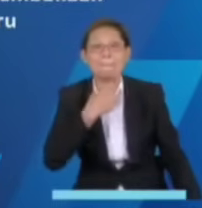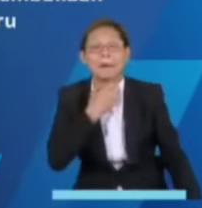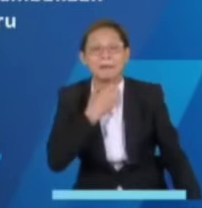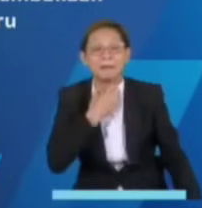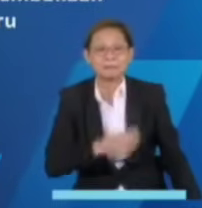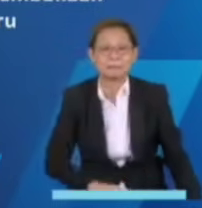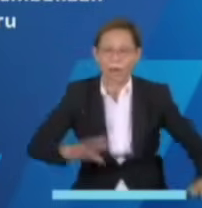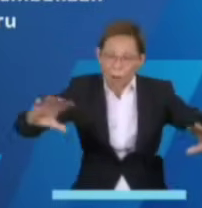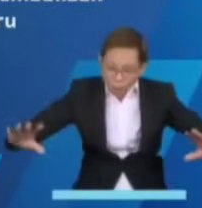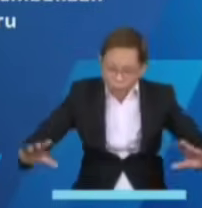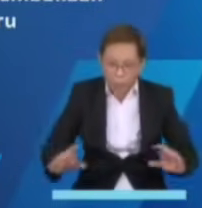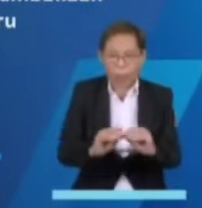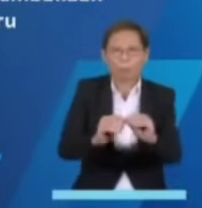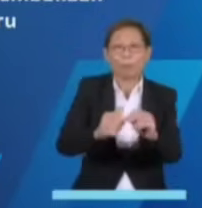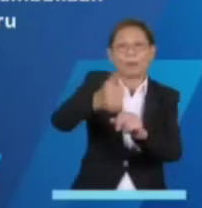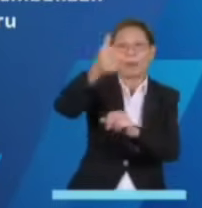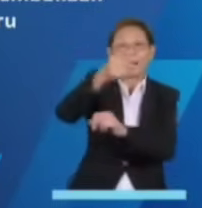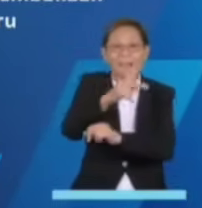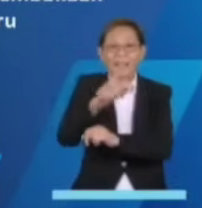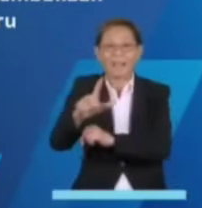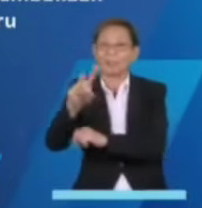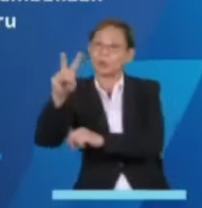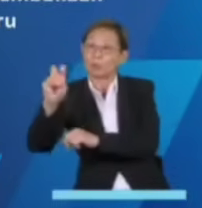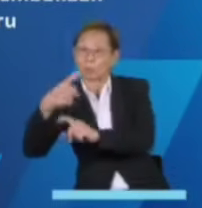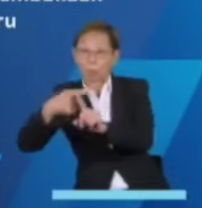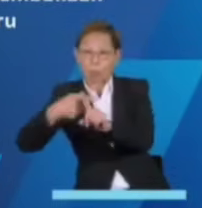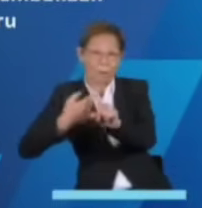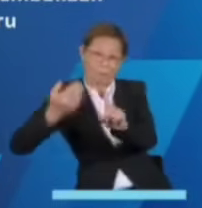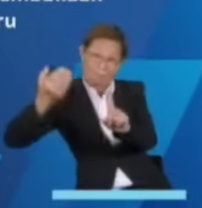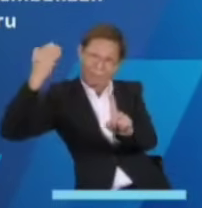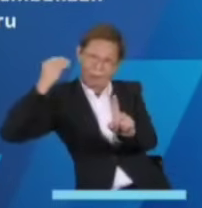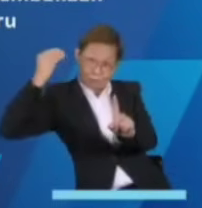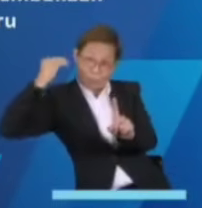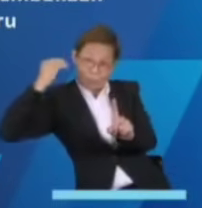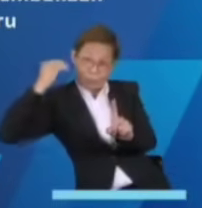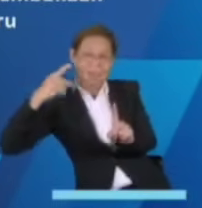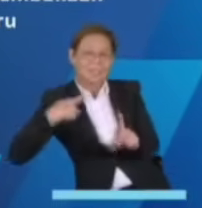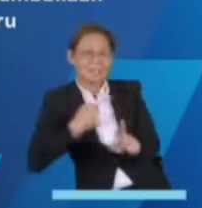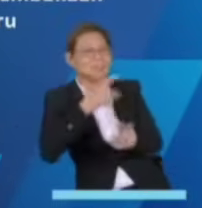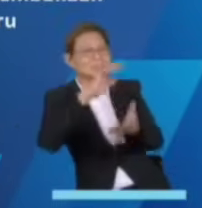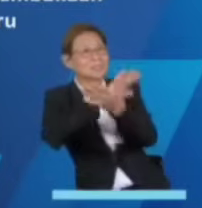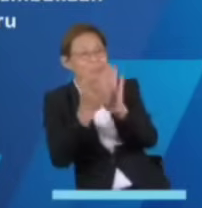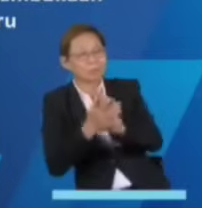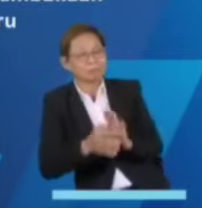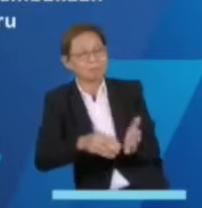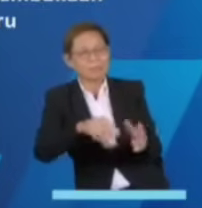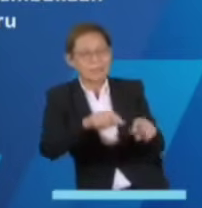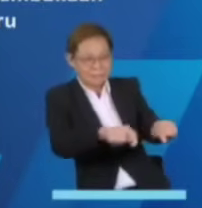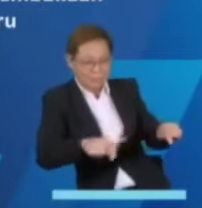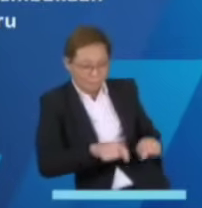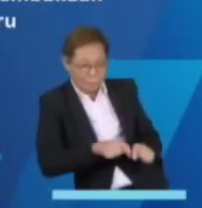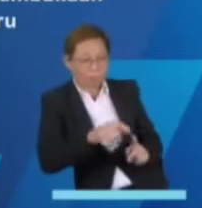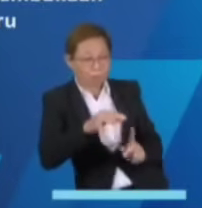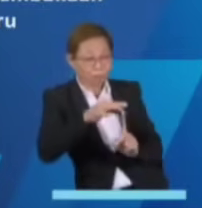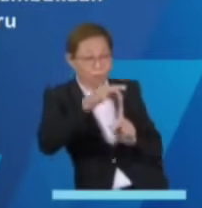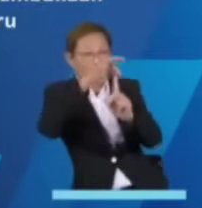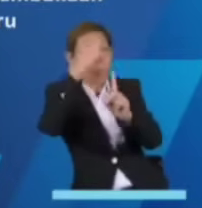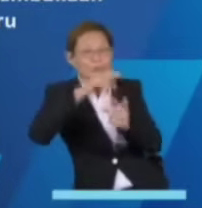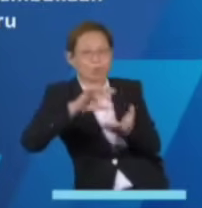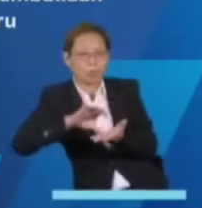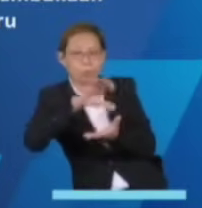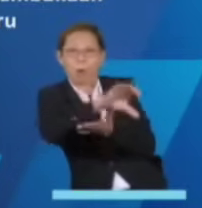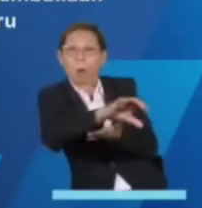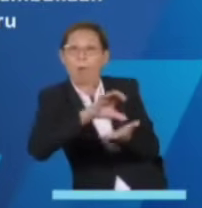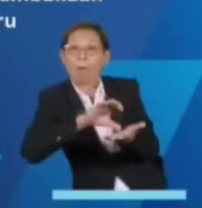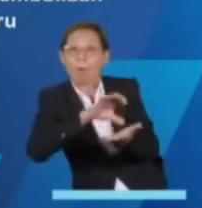Di sidang kemuncak KL20 bulan lalu, kita jadikan medan strategik bagi